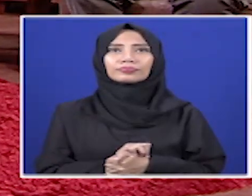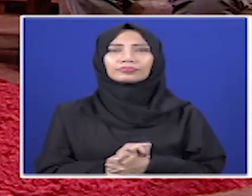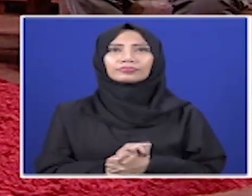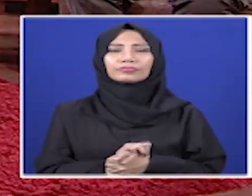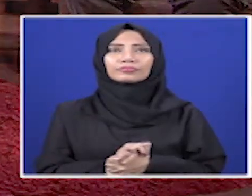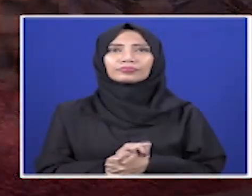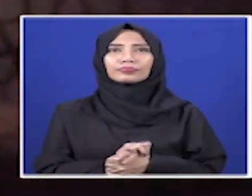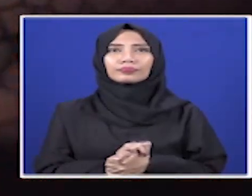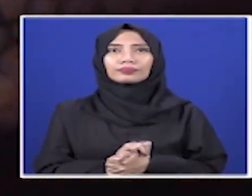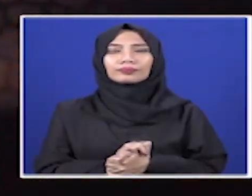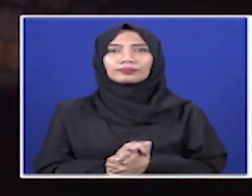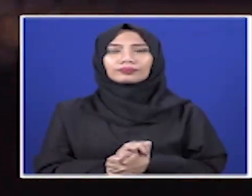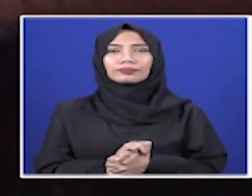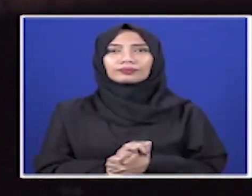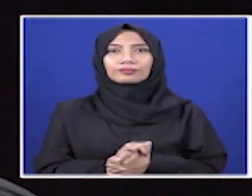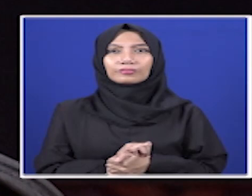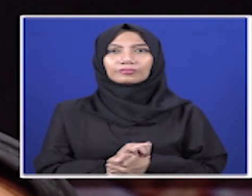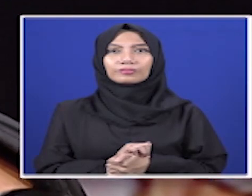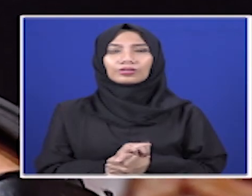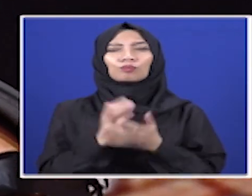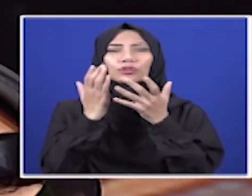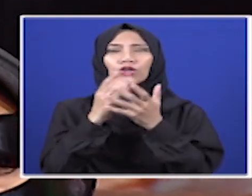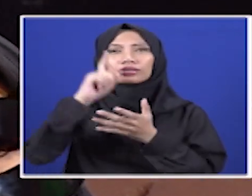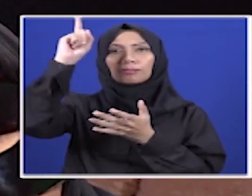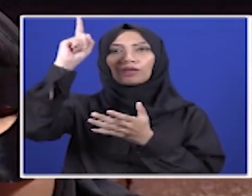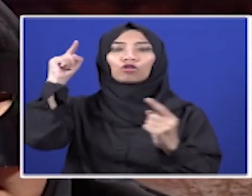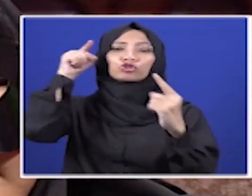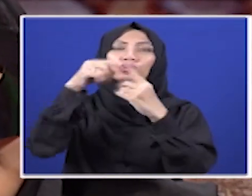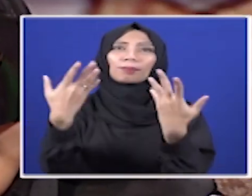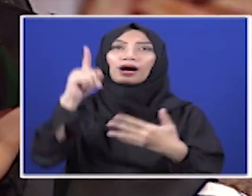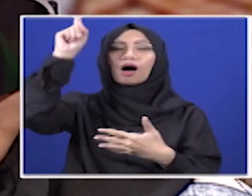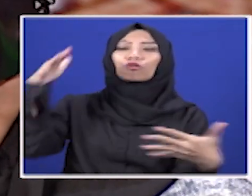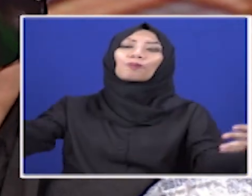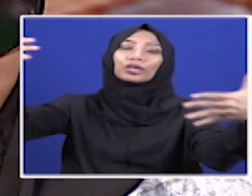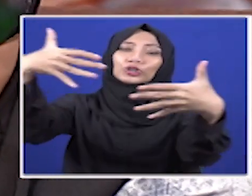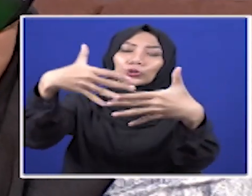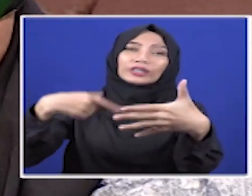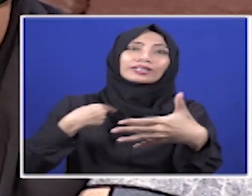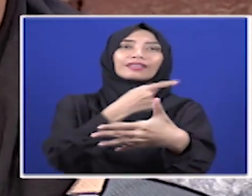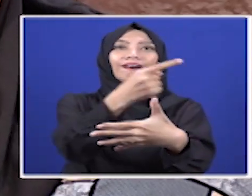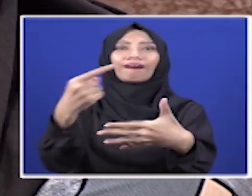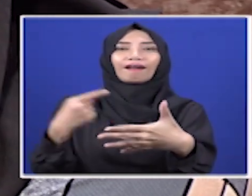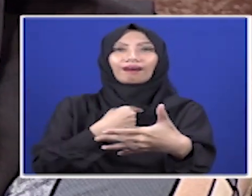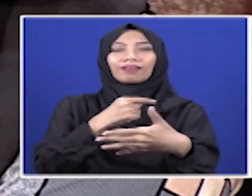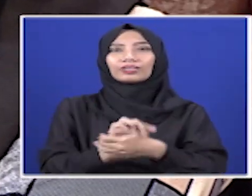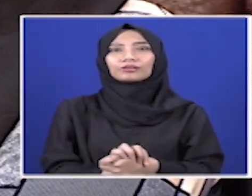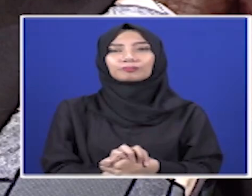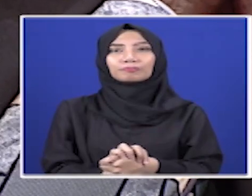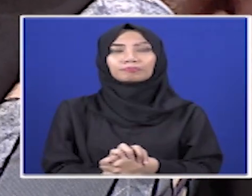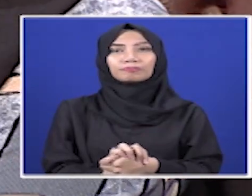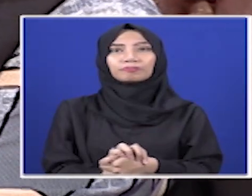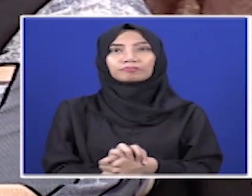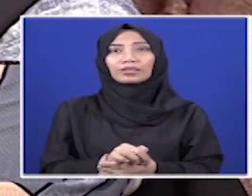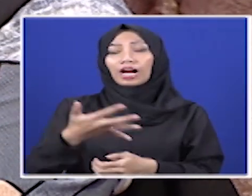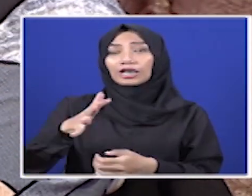bagian dalam rangka untuk memproteksi diri kita lah seringkali ketika orang imannya menipis imannya melemah bukan sandaran yang